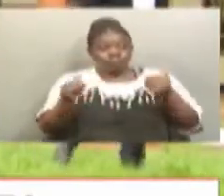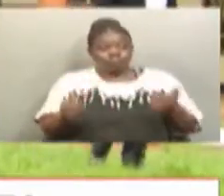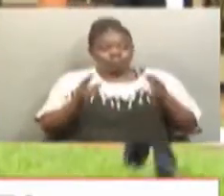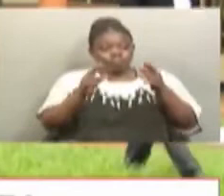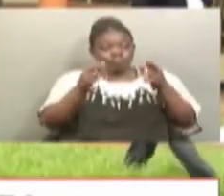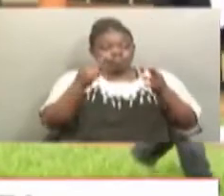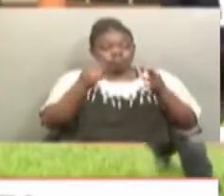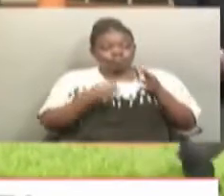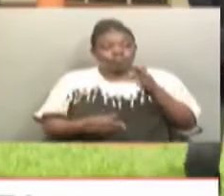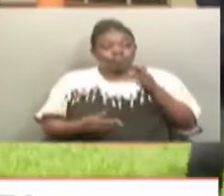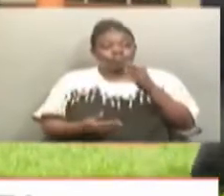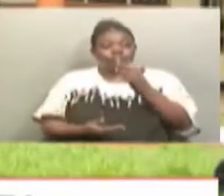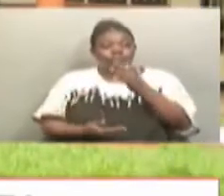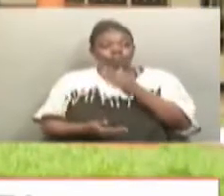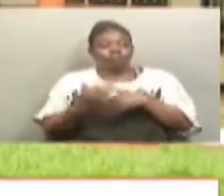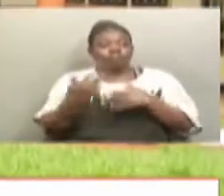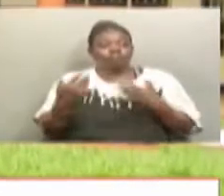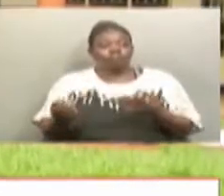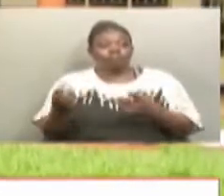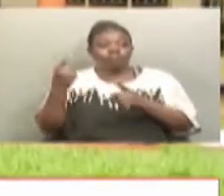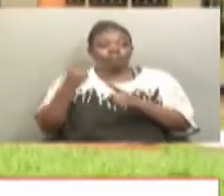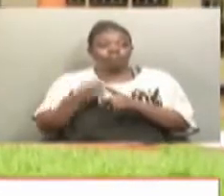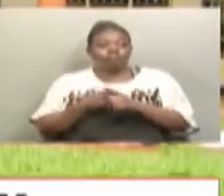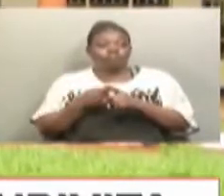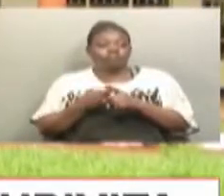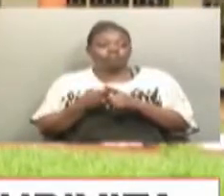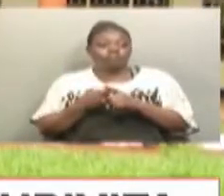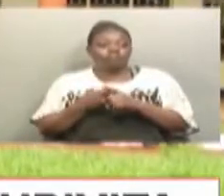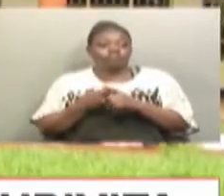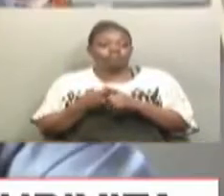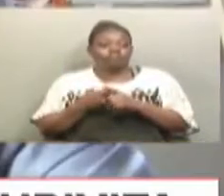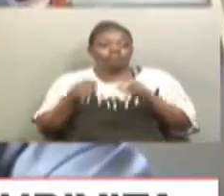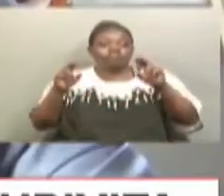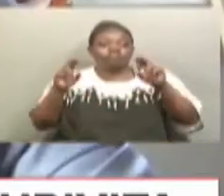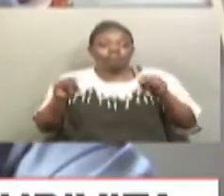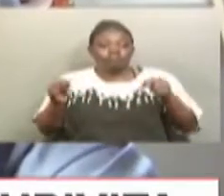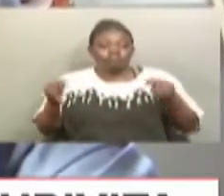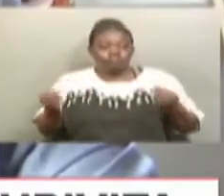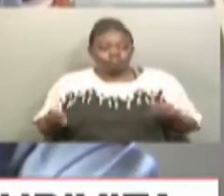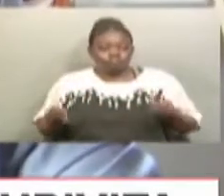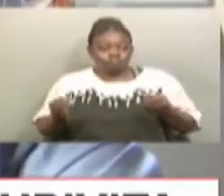ku makya nti obeera n'abalanzibu obeebuuzo olina abatwika ennyo si bwe kibadde.